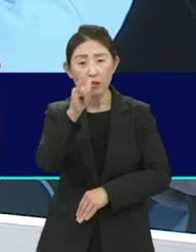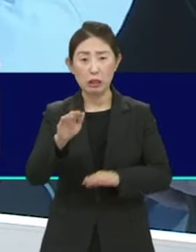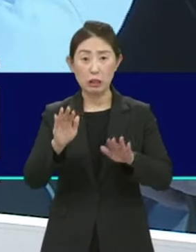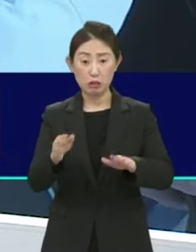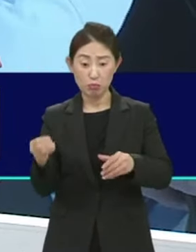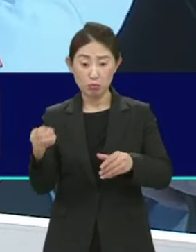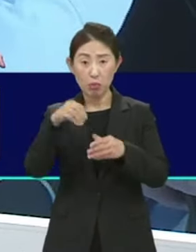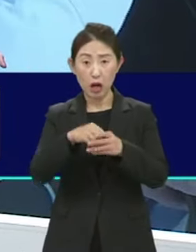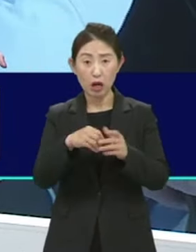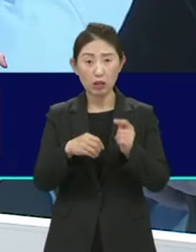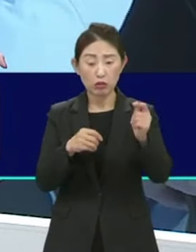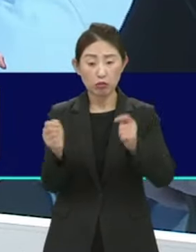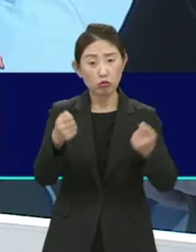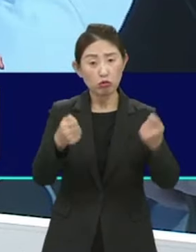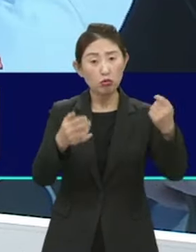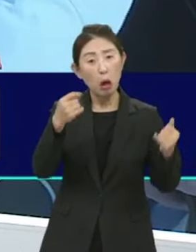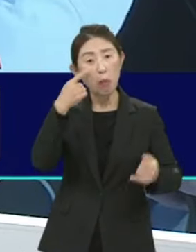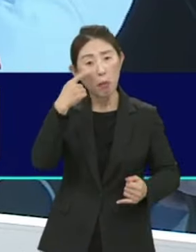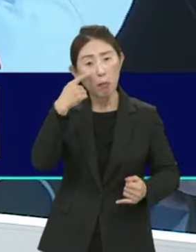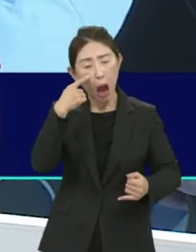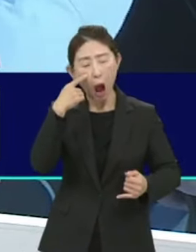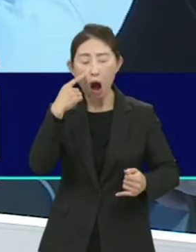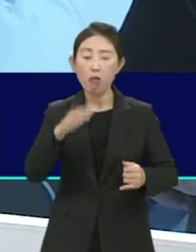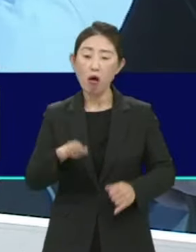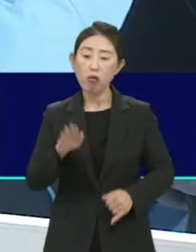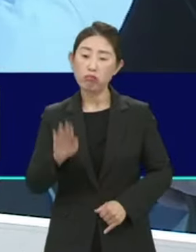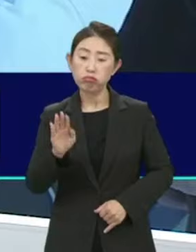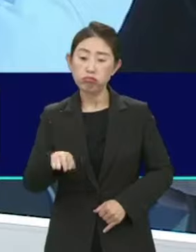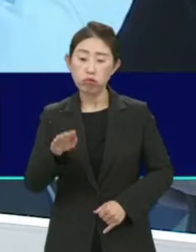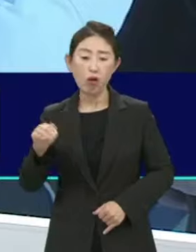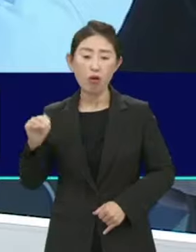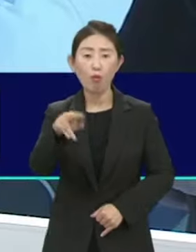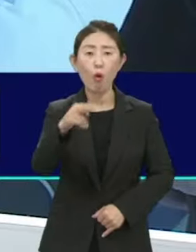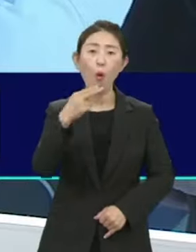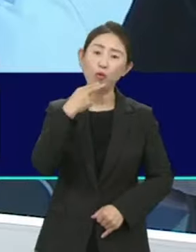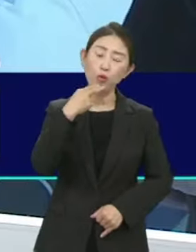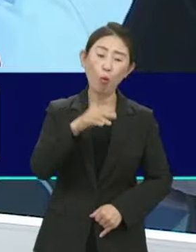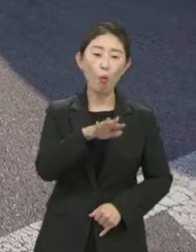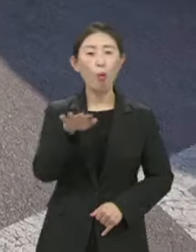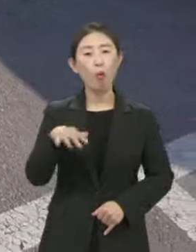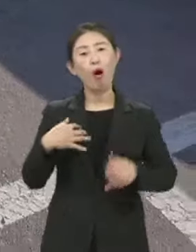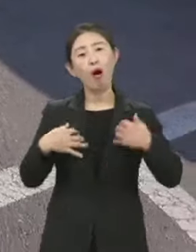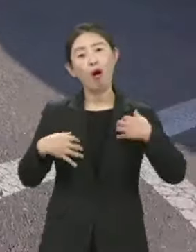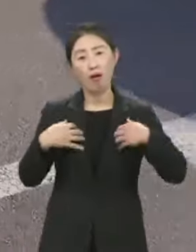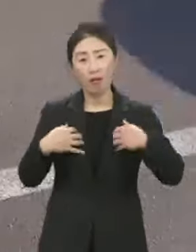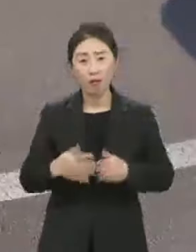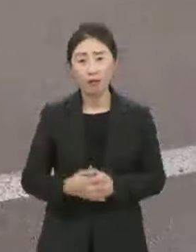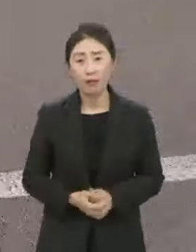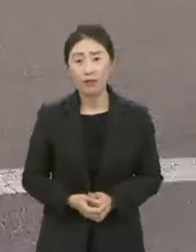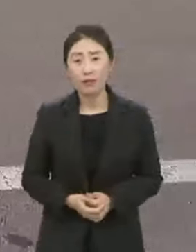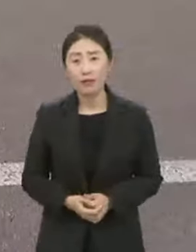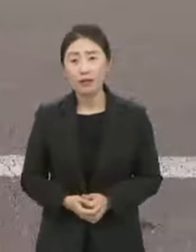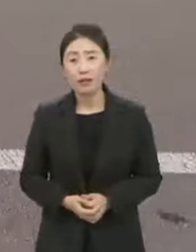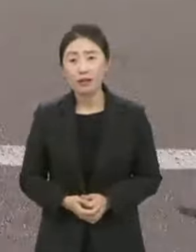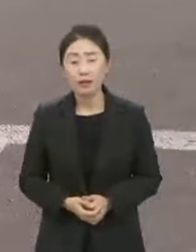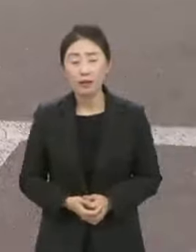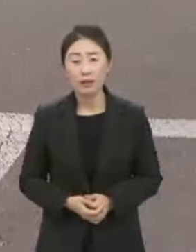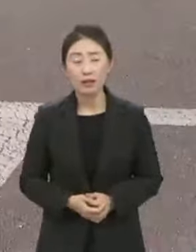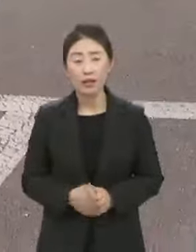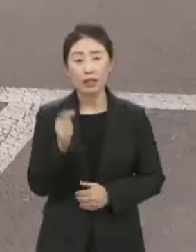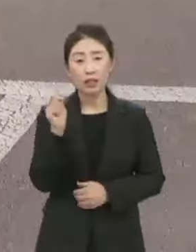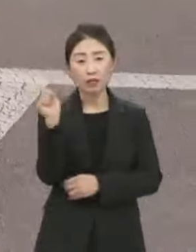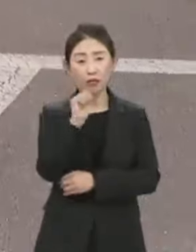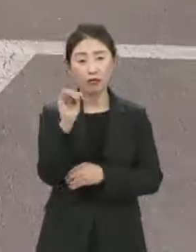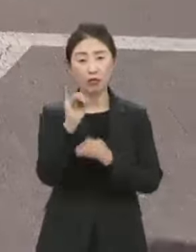만족감을 나타냈습니다 조영준 기자가 직접 택시를 타봤습니다 28년차